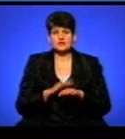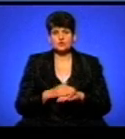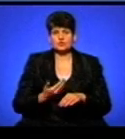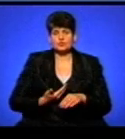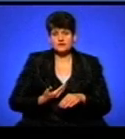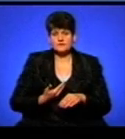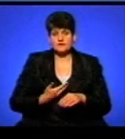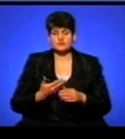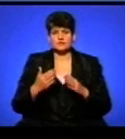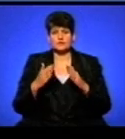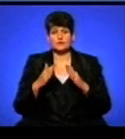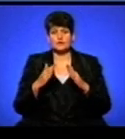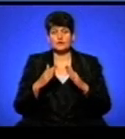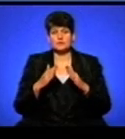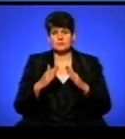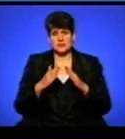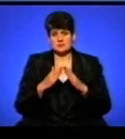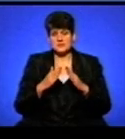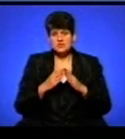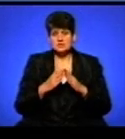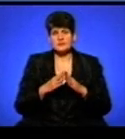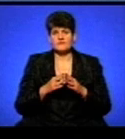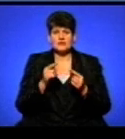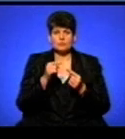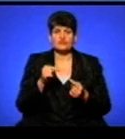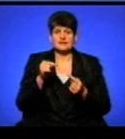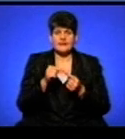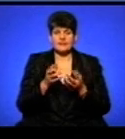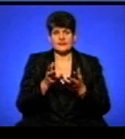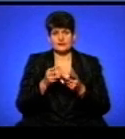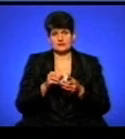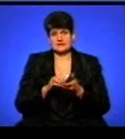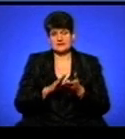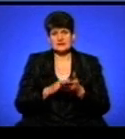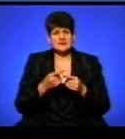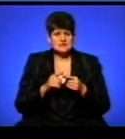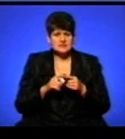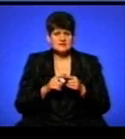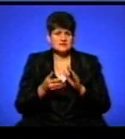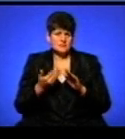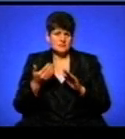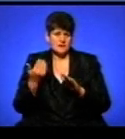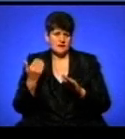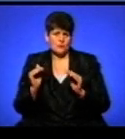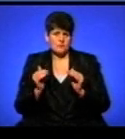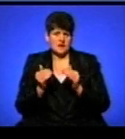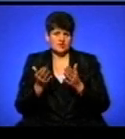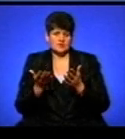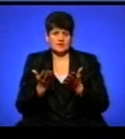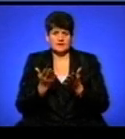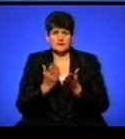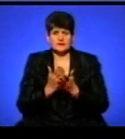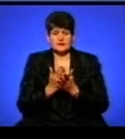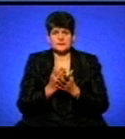проживаючих в житловому приміщенні довший час відповідала кількості зареєстрованих. Тоді це зніме певні обмеження, які